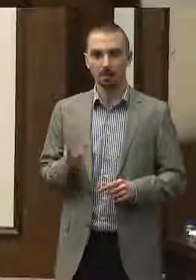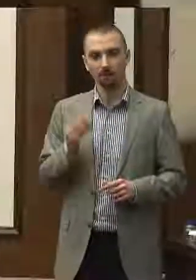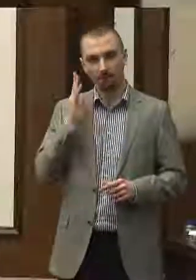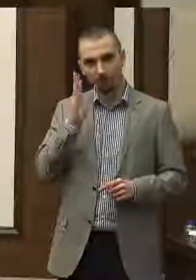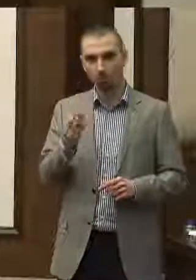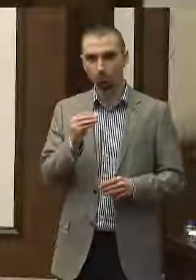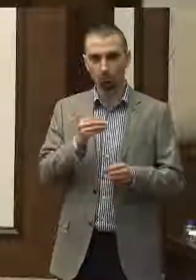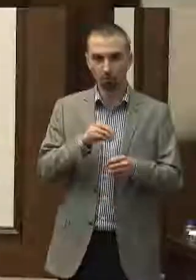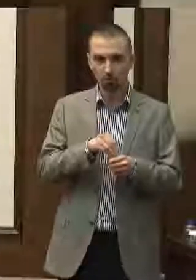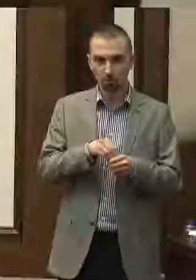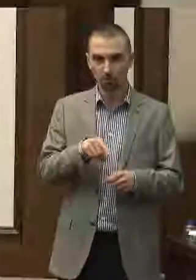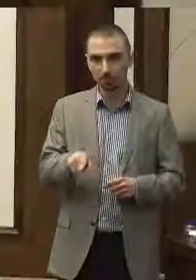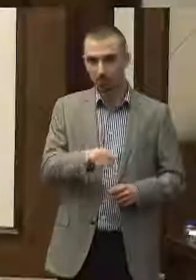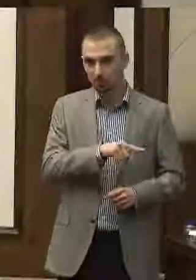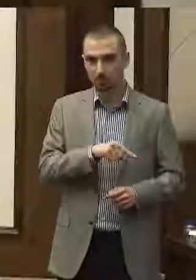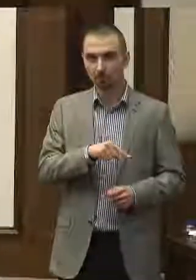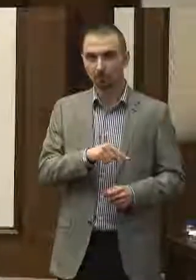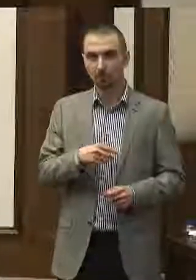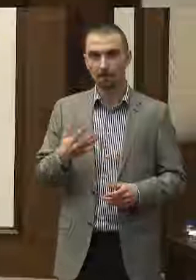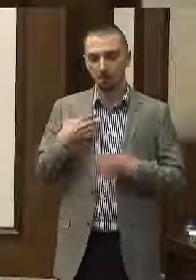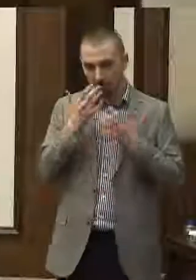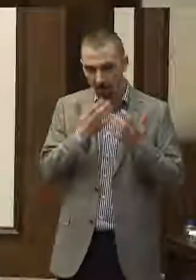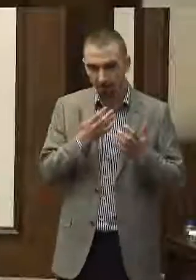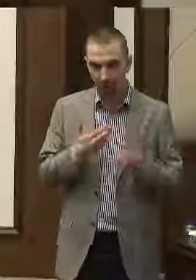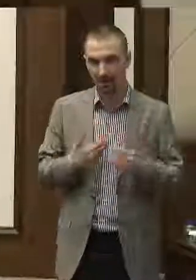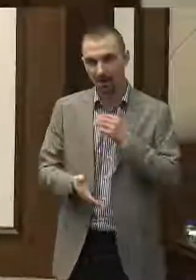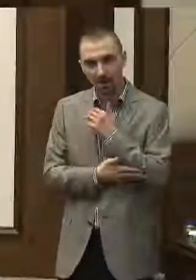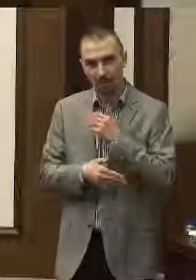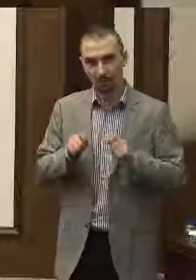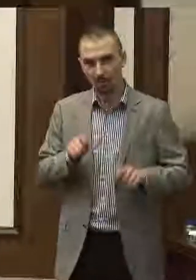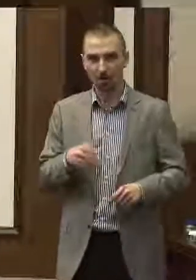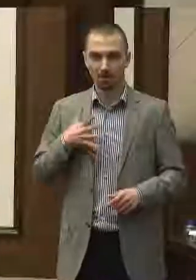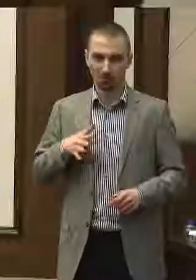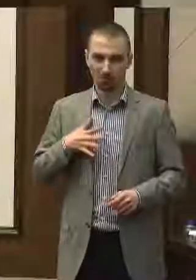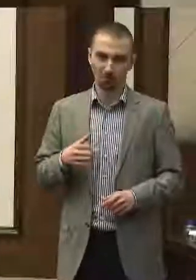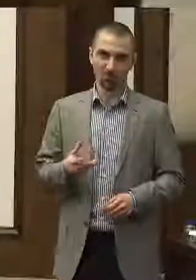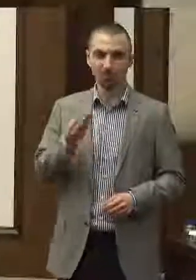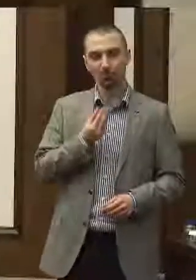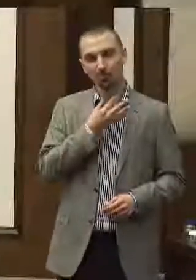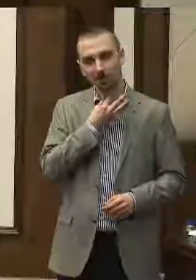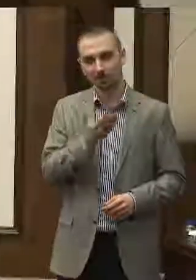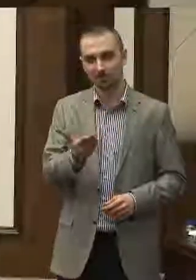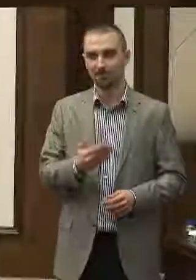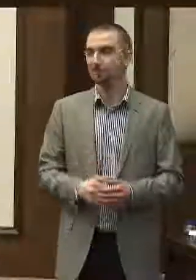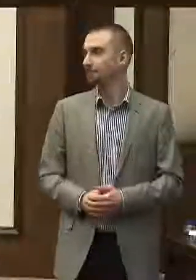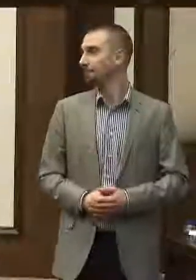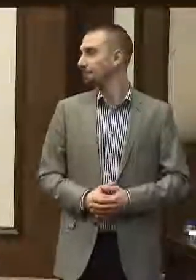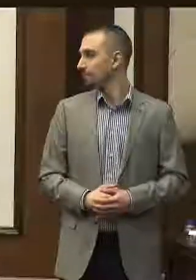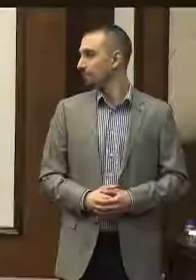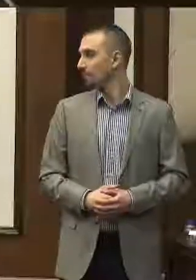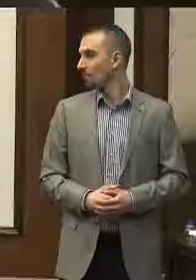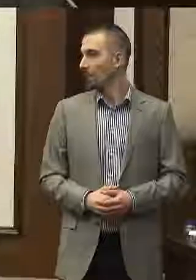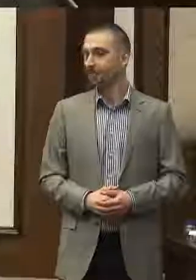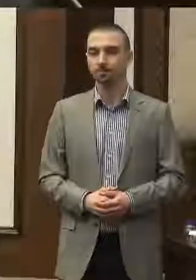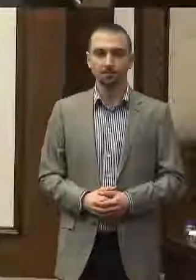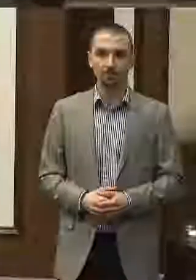o çocuklarımızla biz her şeyi yapıyoruz demeyi istiyorum. Teşekkür ediyorum. Teşekkür ediyoruz Sayın